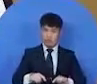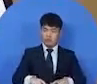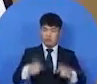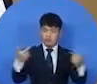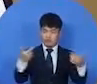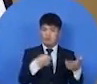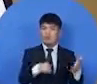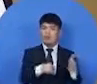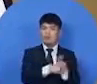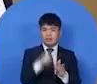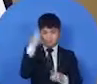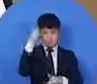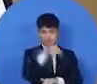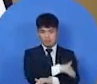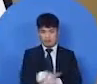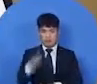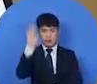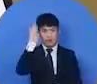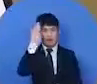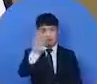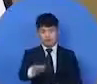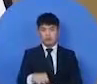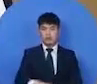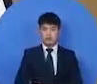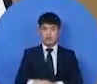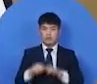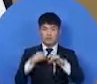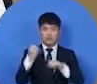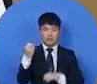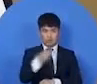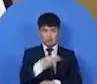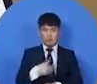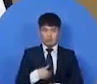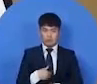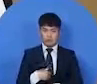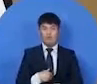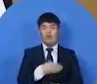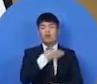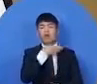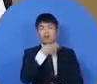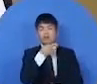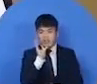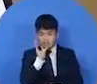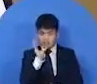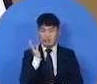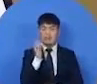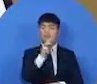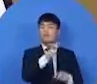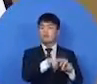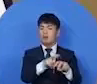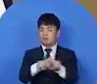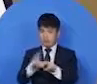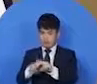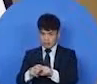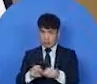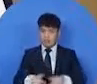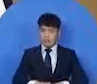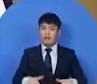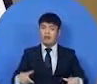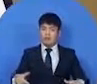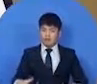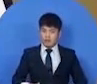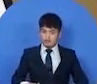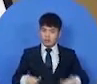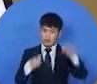개최했습니다 앞으로 9월까지 읍면동 순회 교육을 진행할 계획이며 특히 어르신께 에 차량 보 하기는